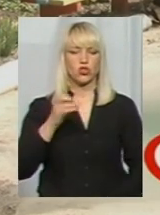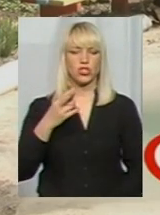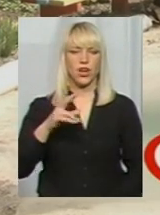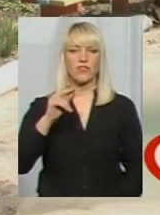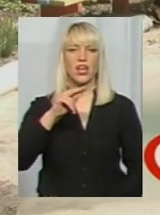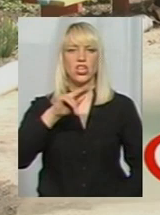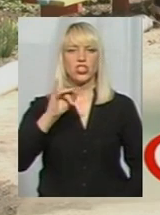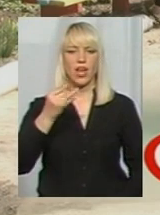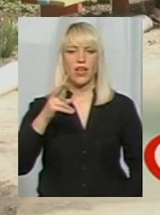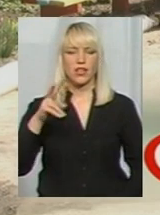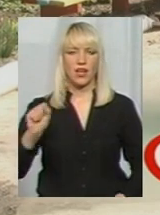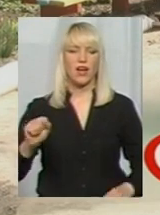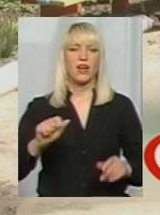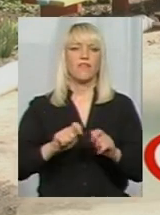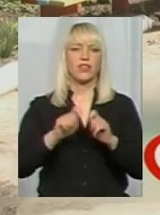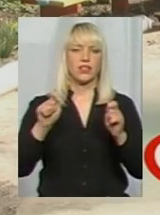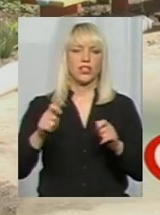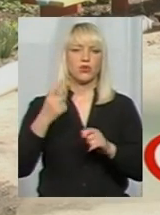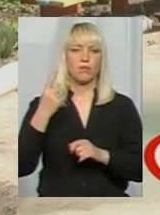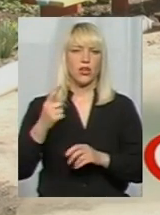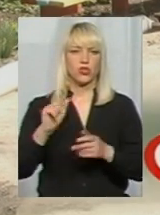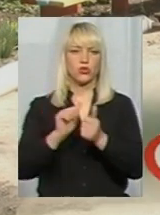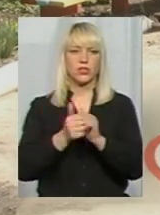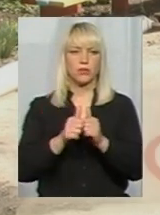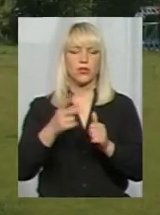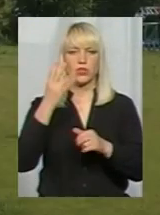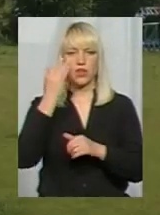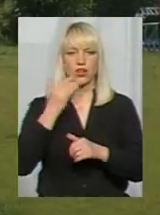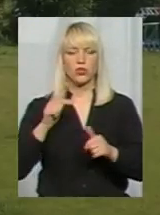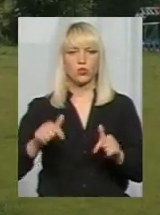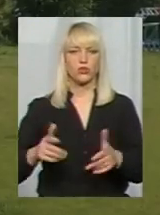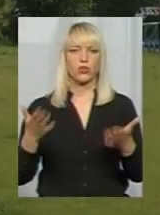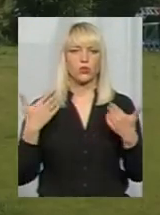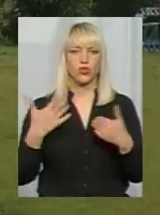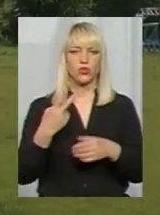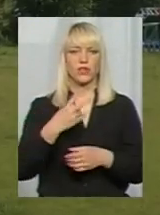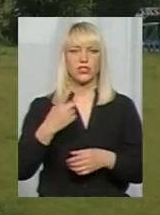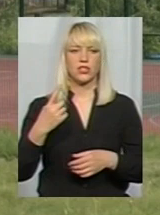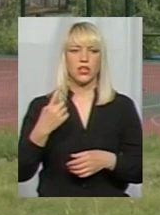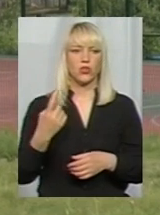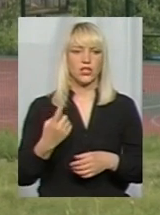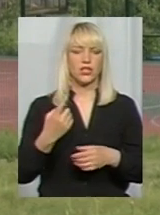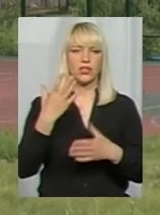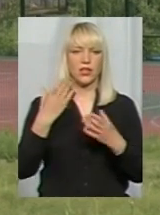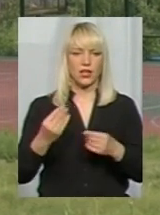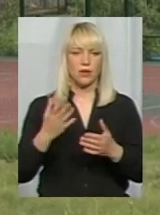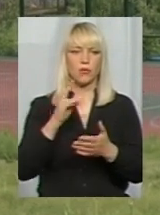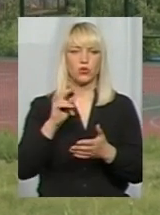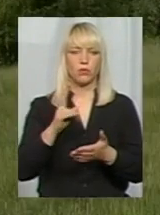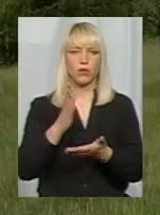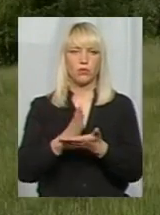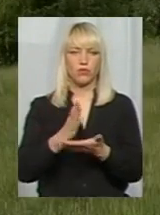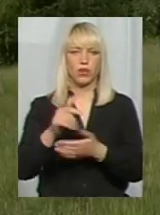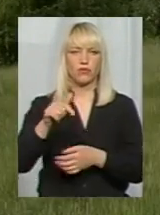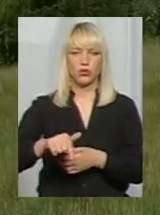відкриють першу зміну. За літо тут оздоровляться та відпочинуть тисяча дітей. 21 день відпочинку у таборі Чайка, який перебуває в комунальній